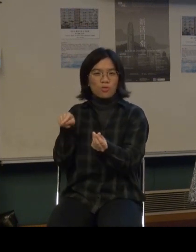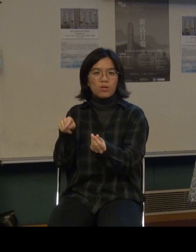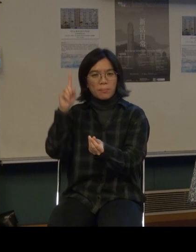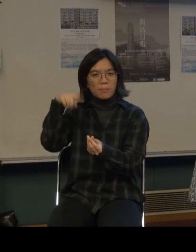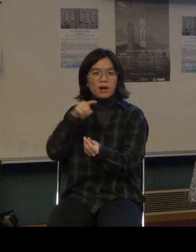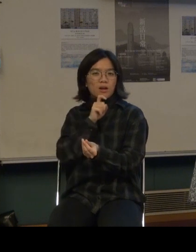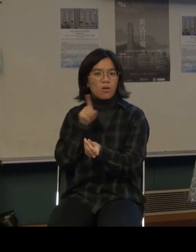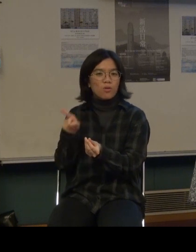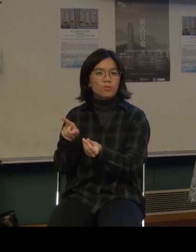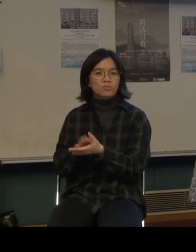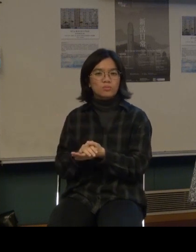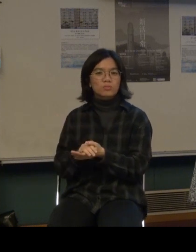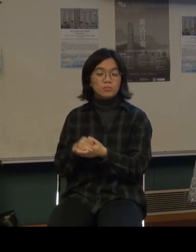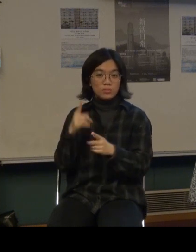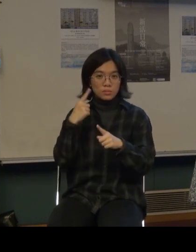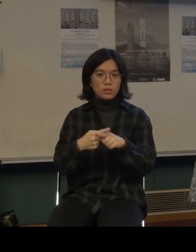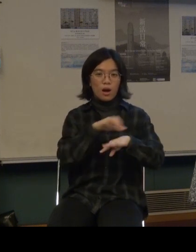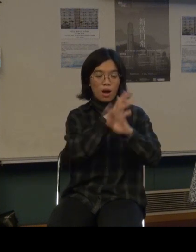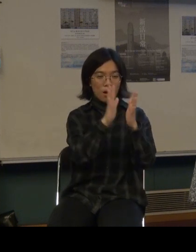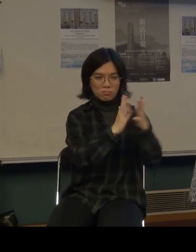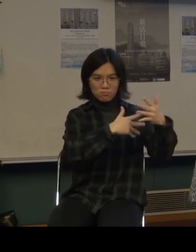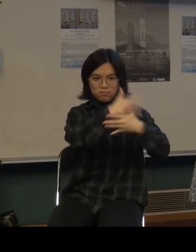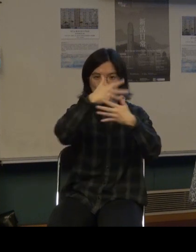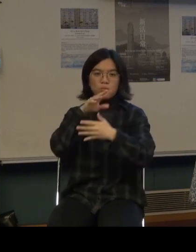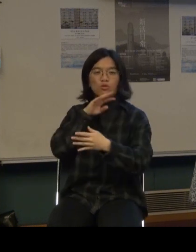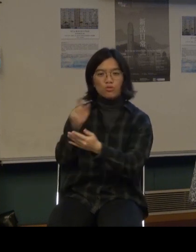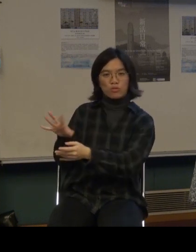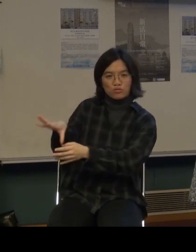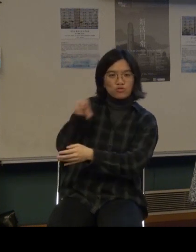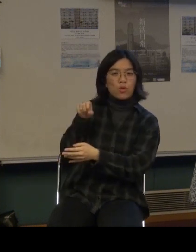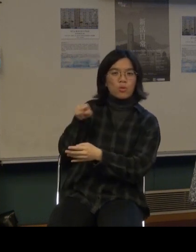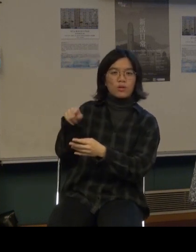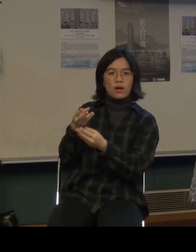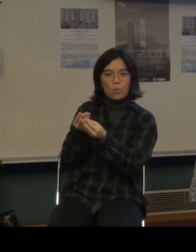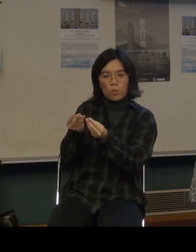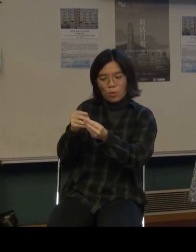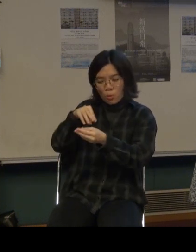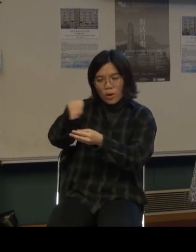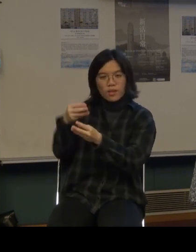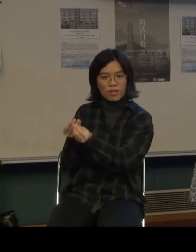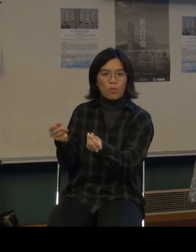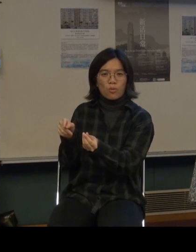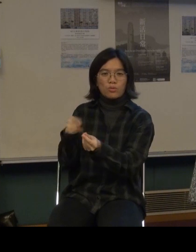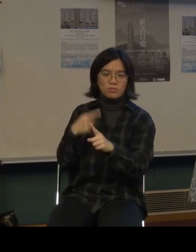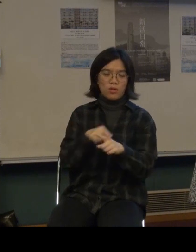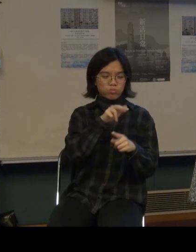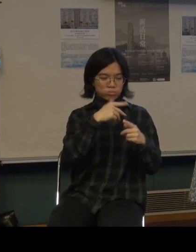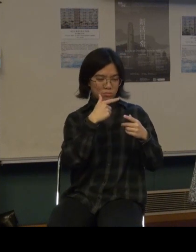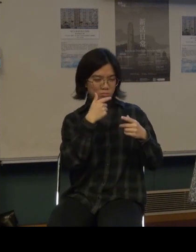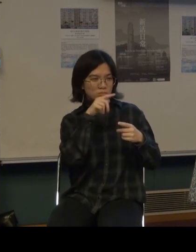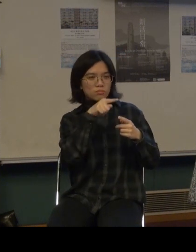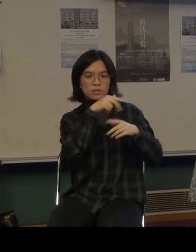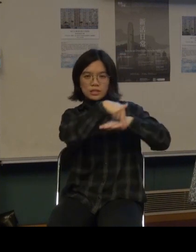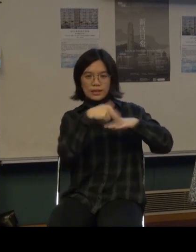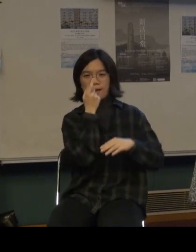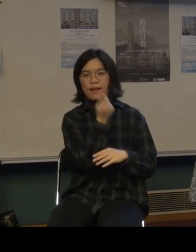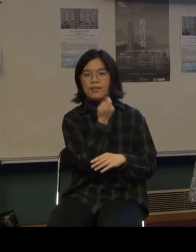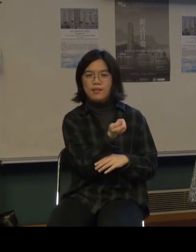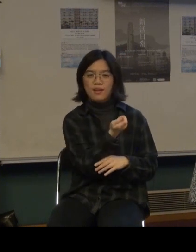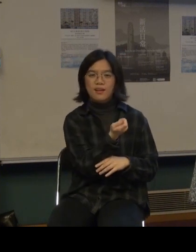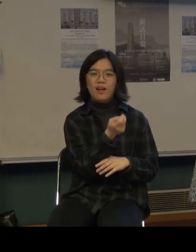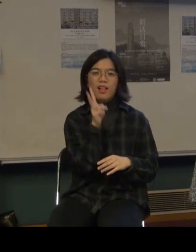由混凝土起出嚟嘅建築物咧，全部都係一啲好簡單嘅建築物。例如在2010年代咧，我哋會見到一啲嘅碼頭